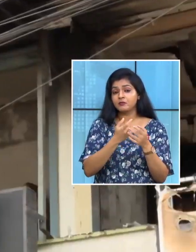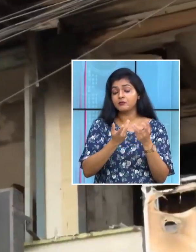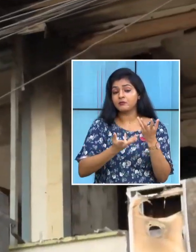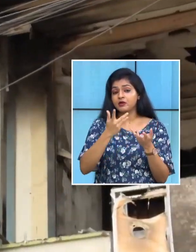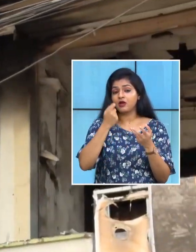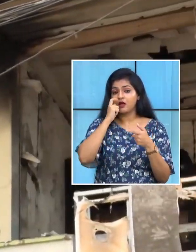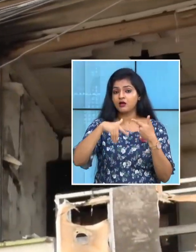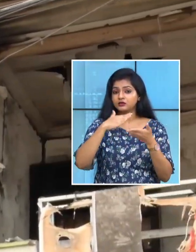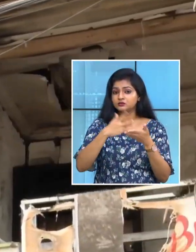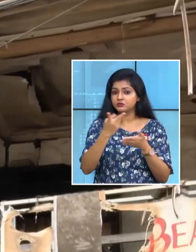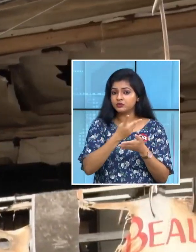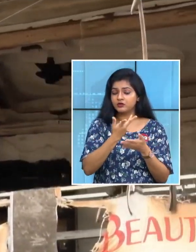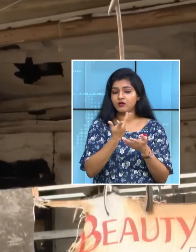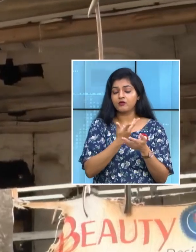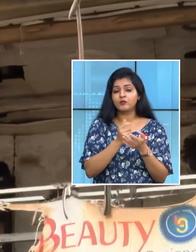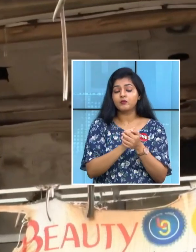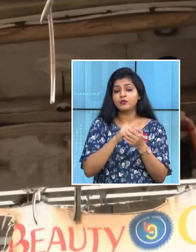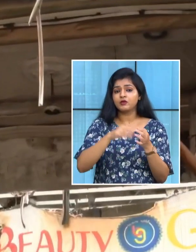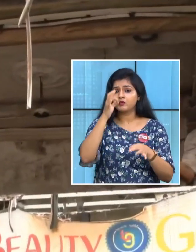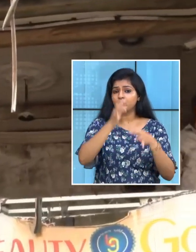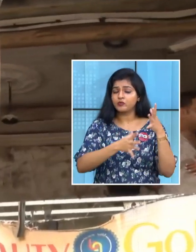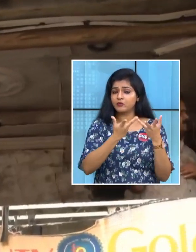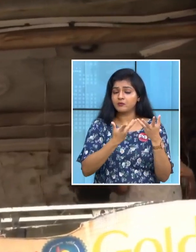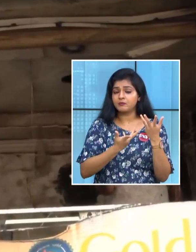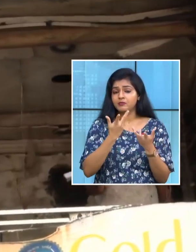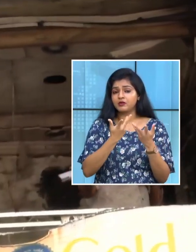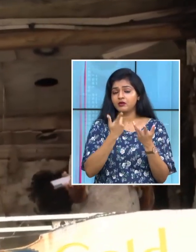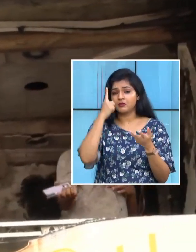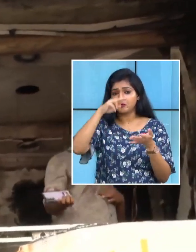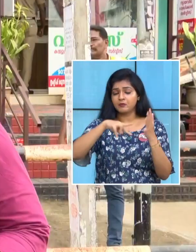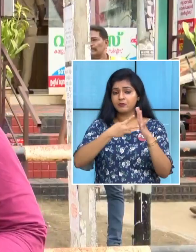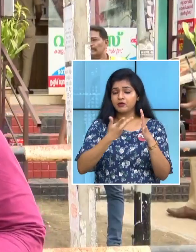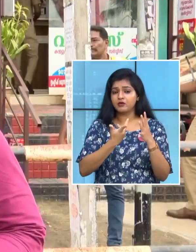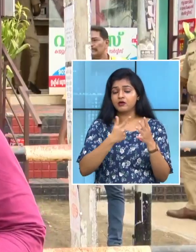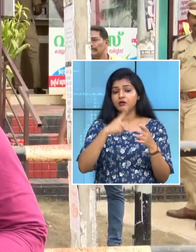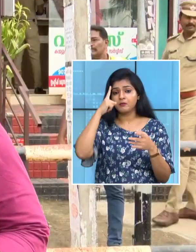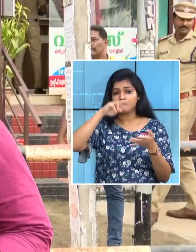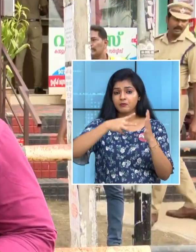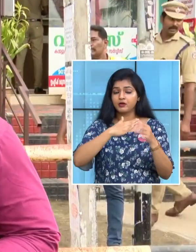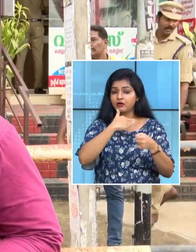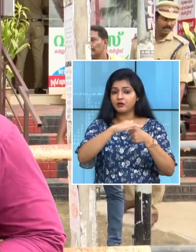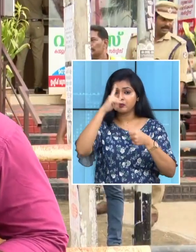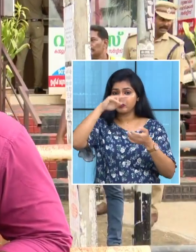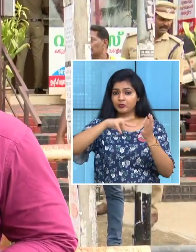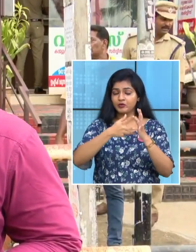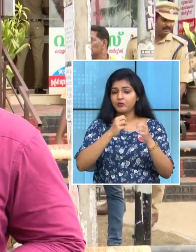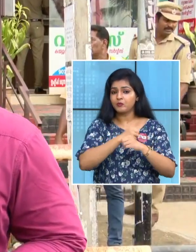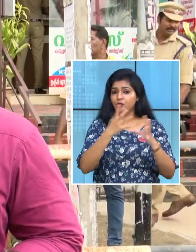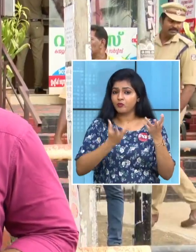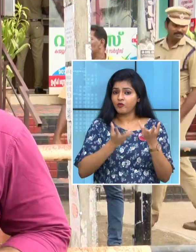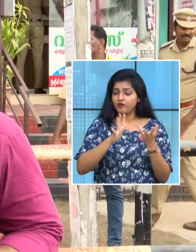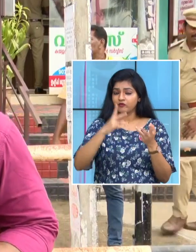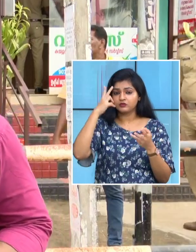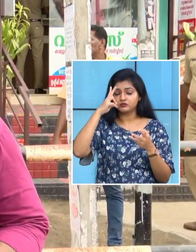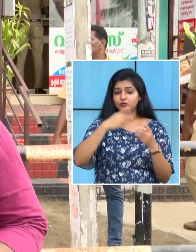ഭർത്താവാകാം, മിനു ആകാം. എങ്കിൽ ഈ തീപിടുത്തം എന്നുള്ളത് അത് അതിൻ്റെ ഈ ആസ്പെക്ട് മാറും. അത് കൊലപാതകം എന്ന നിലയിലേക്ക് അത് വ്യാഖ്യാനിക്കപ്പെടേണ്ടി വരും. എന്നാണെങ്കിൽ